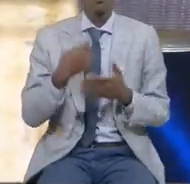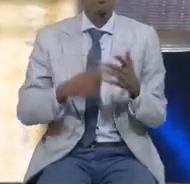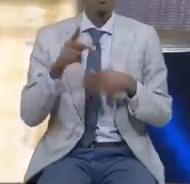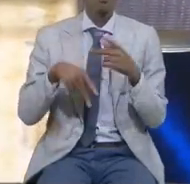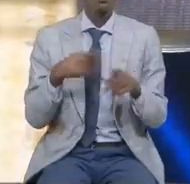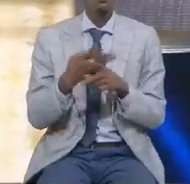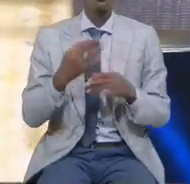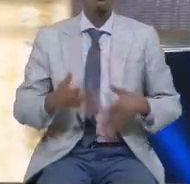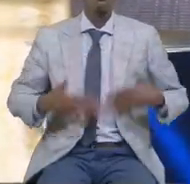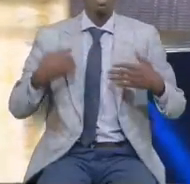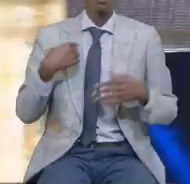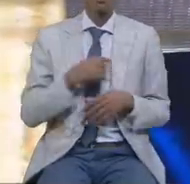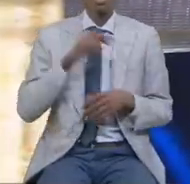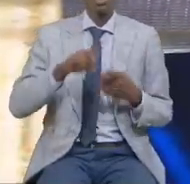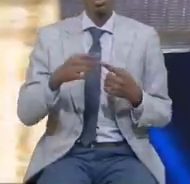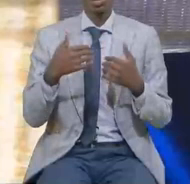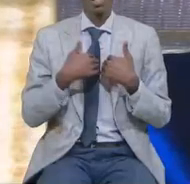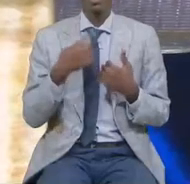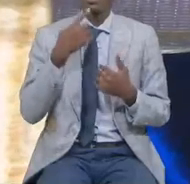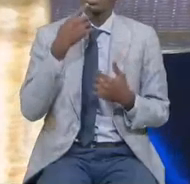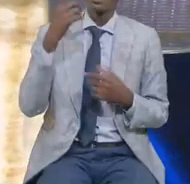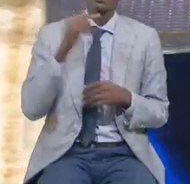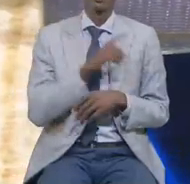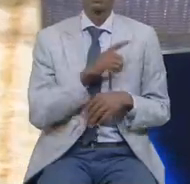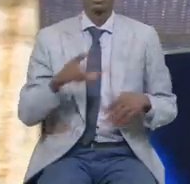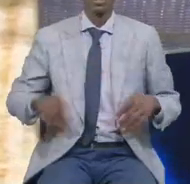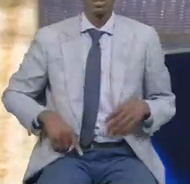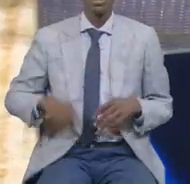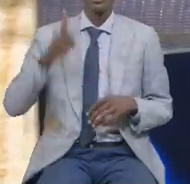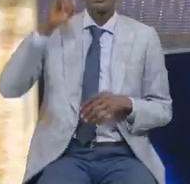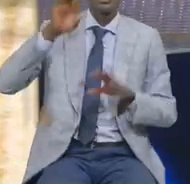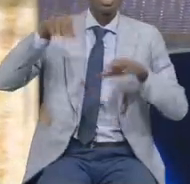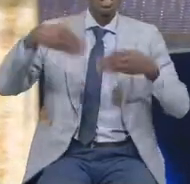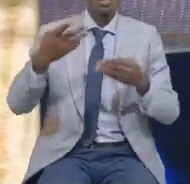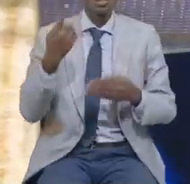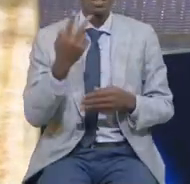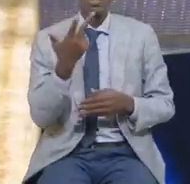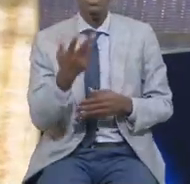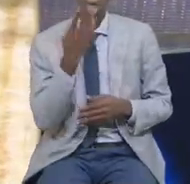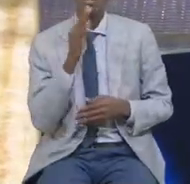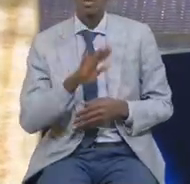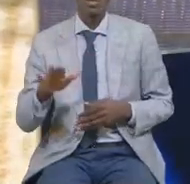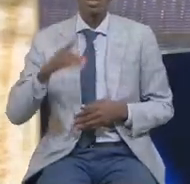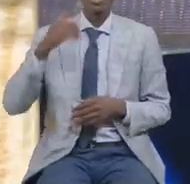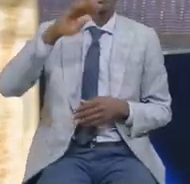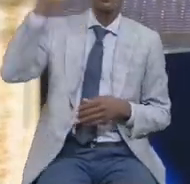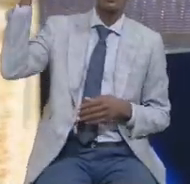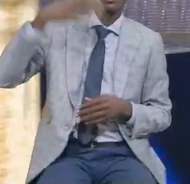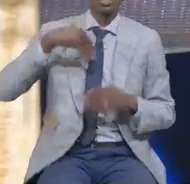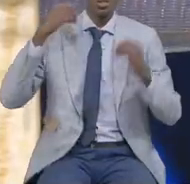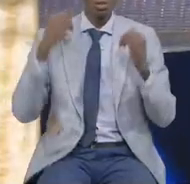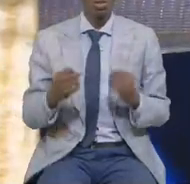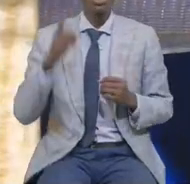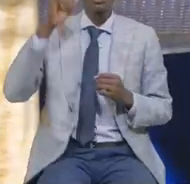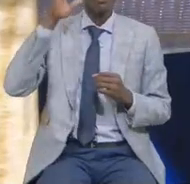nous devons avoir. Parlez au Seigneur. Il a donné la grâce à Sadrach, Meshach et Abednego. Il vous donnera